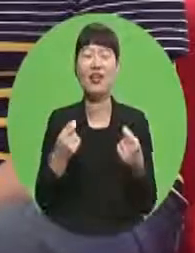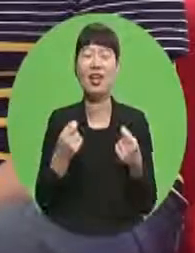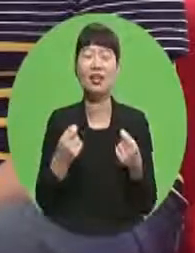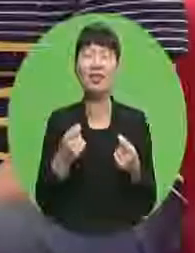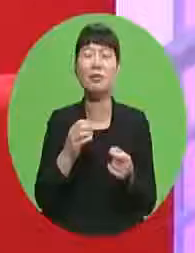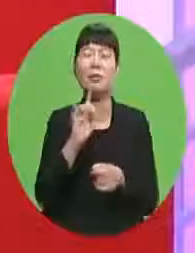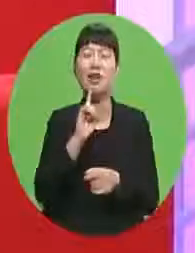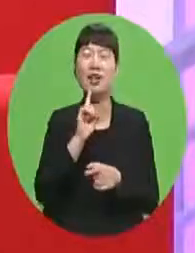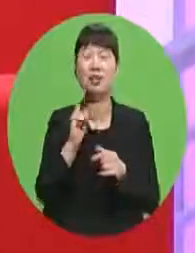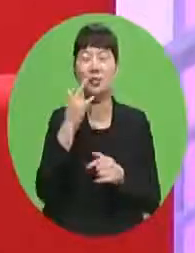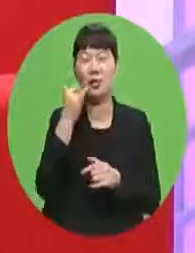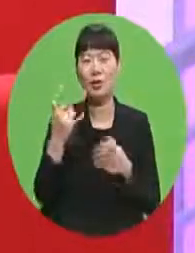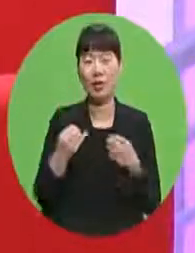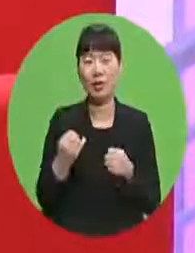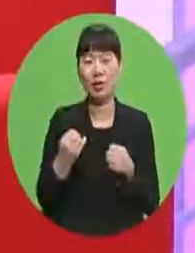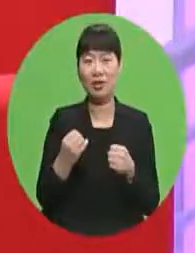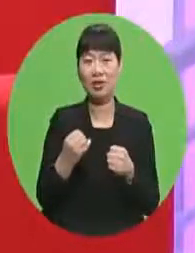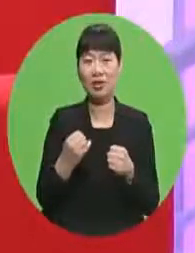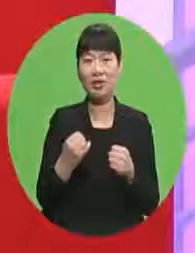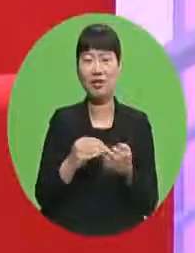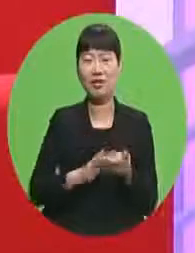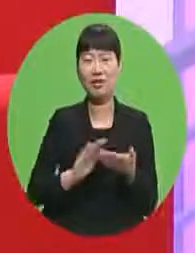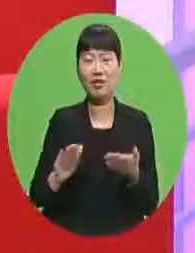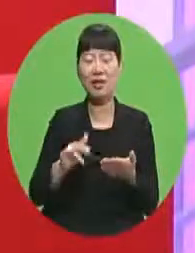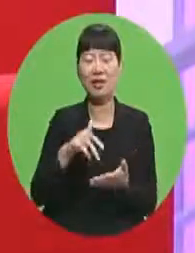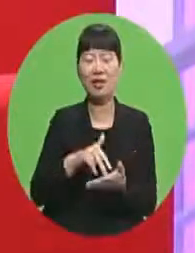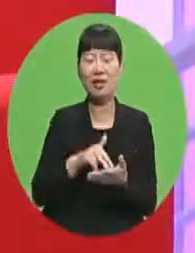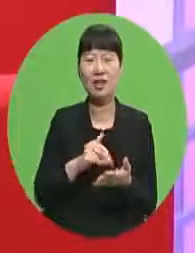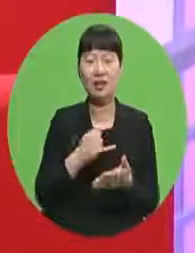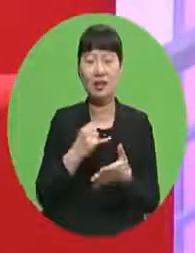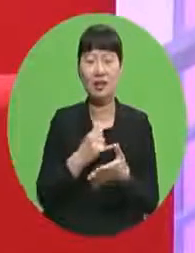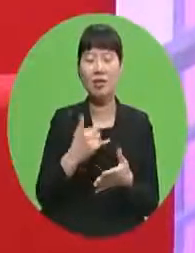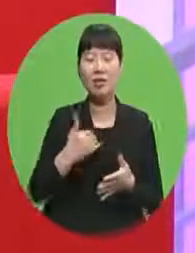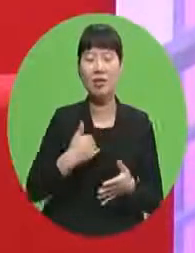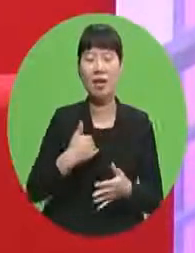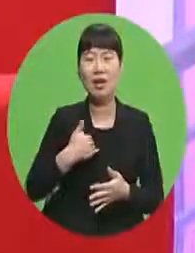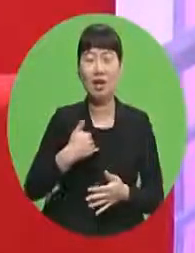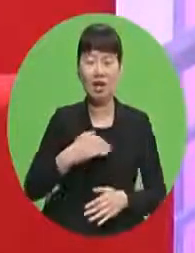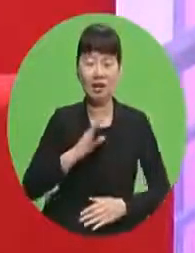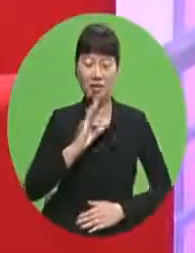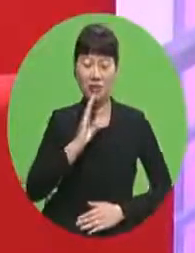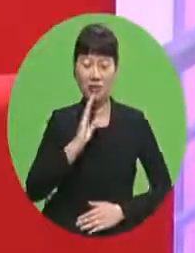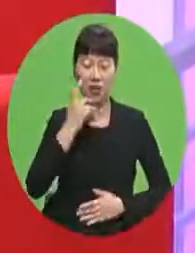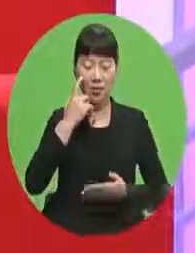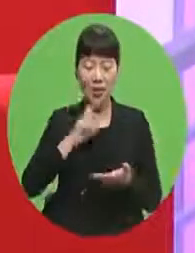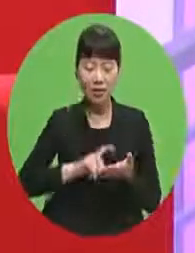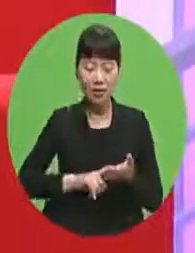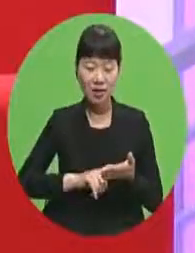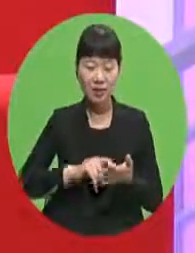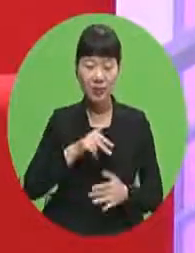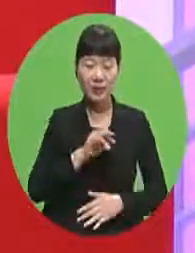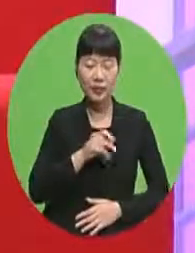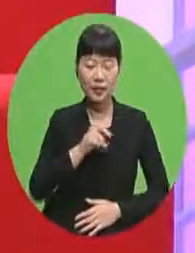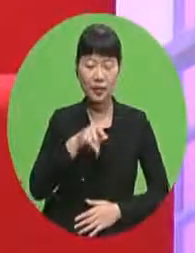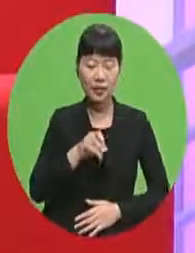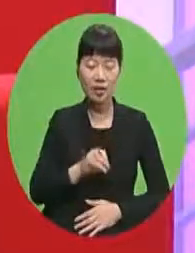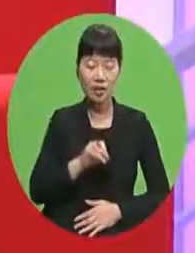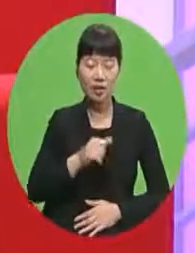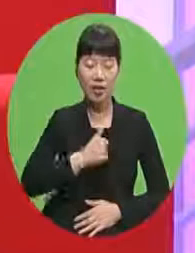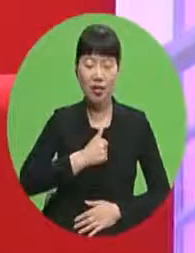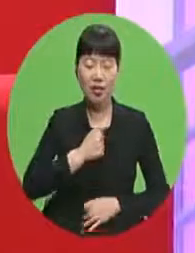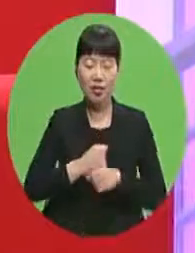의외로 많습니다. 이렇게 되면 아이가 어떻게 보면 자기가 자기를 정말로 발견해서 정체성을 만들어 나가는